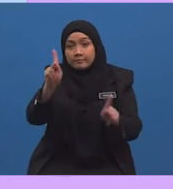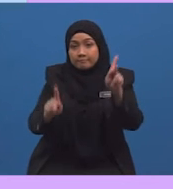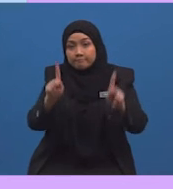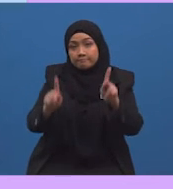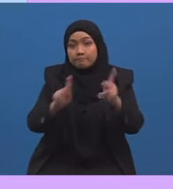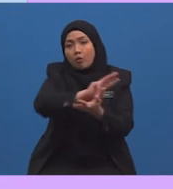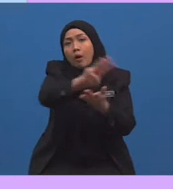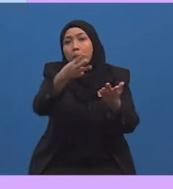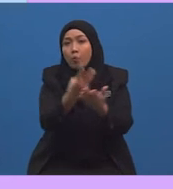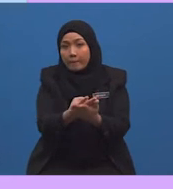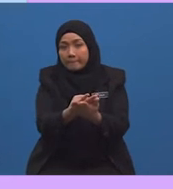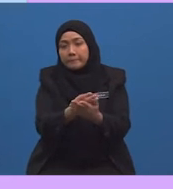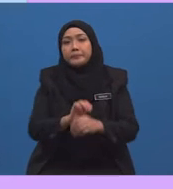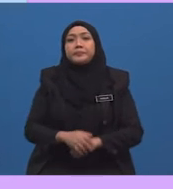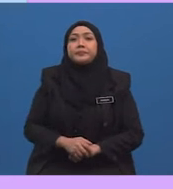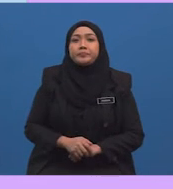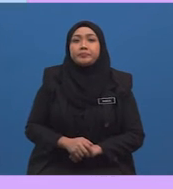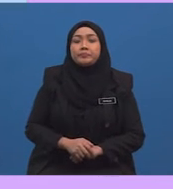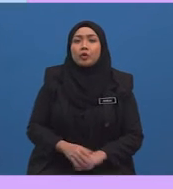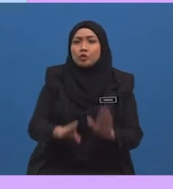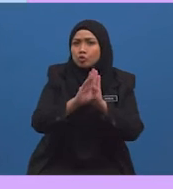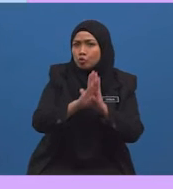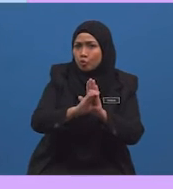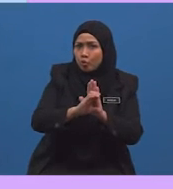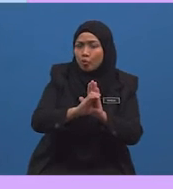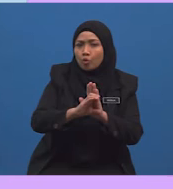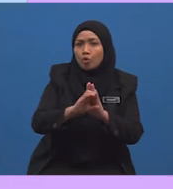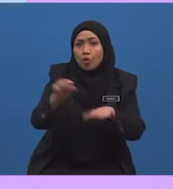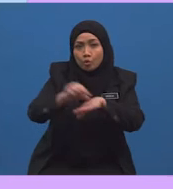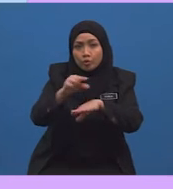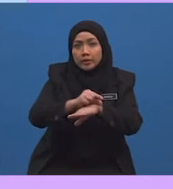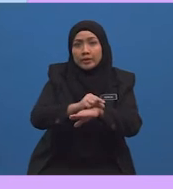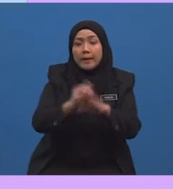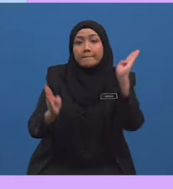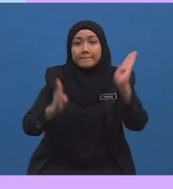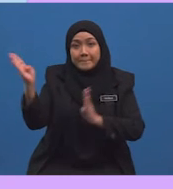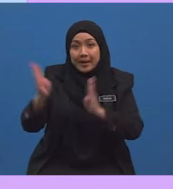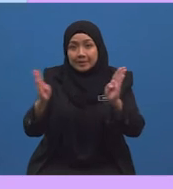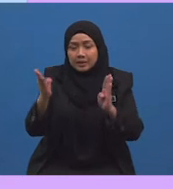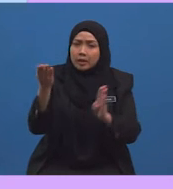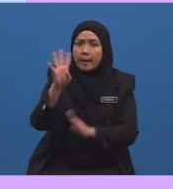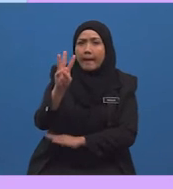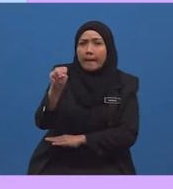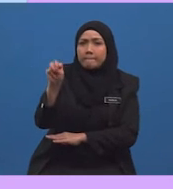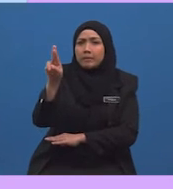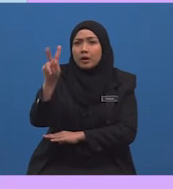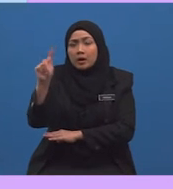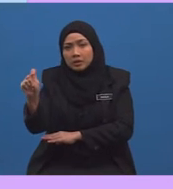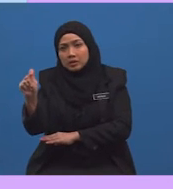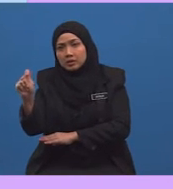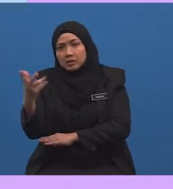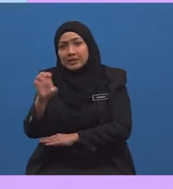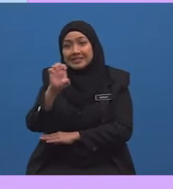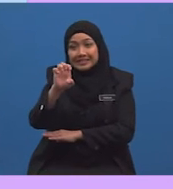Sebagai contoh, menggunakan bas awan, taksi, LRT, kereta